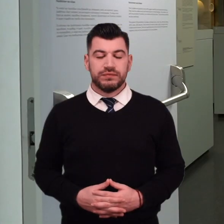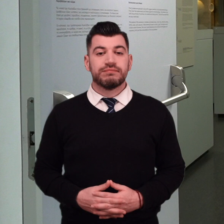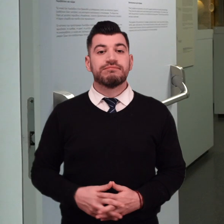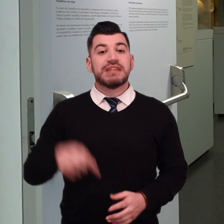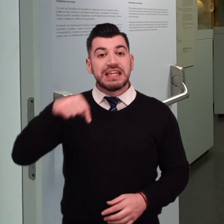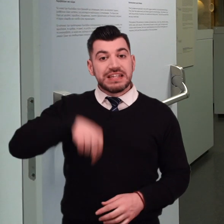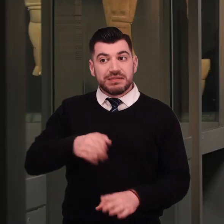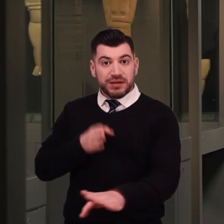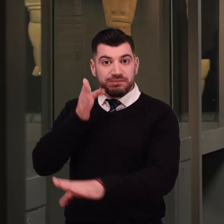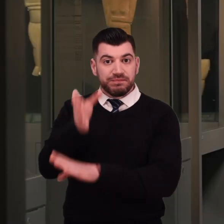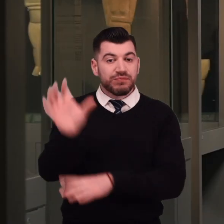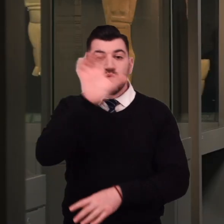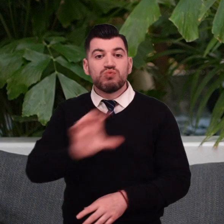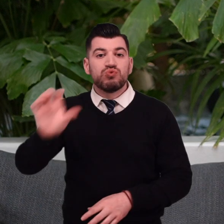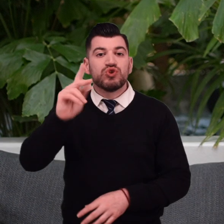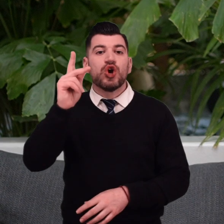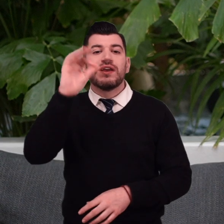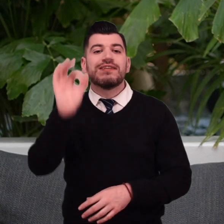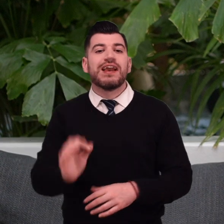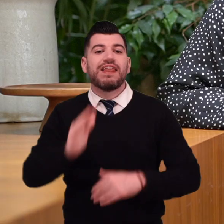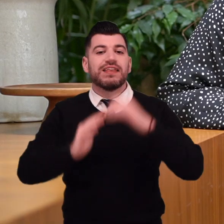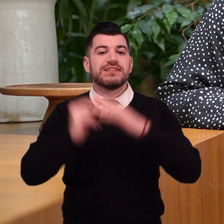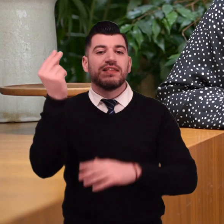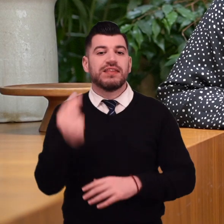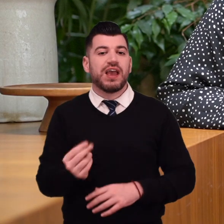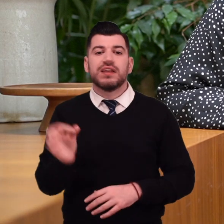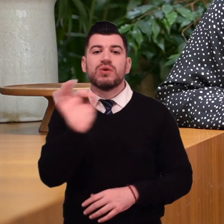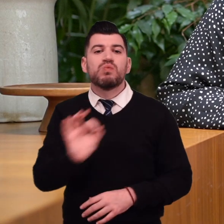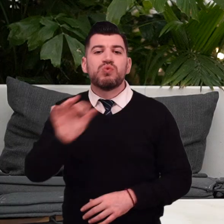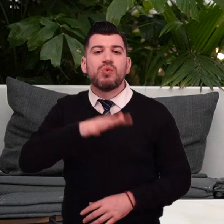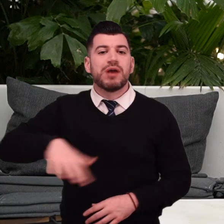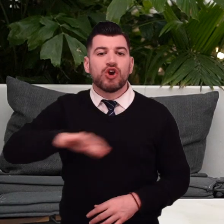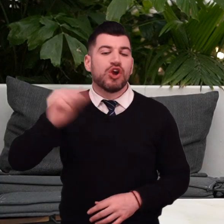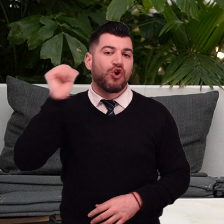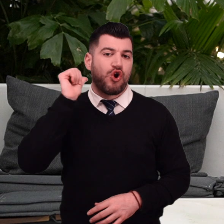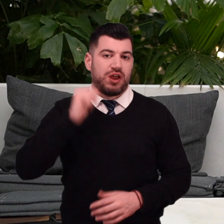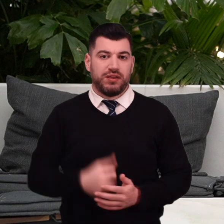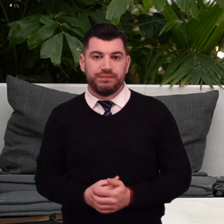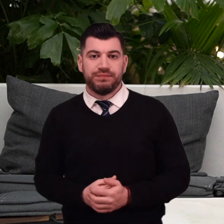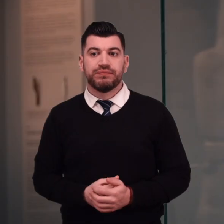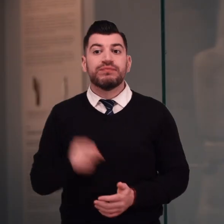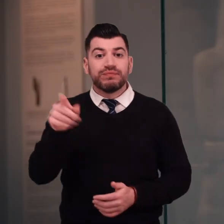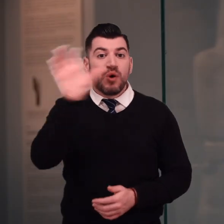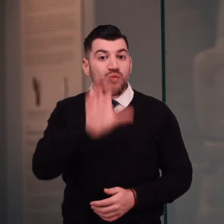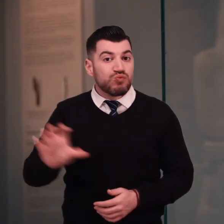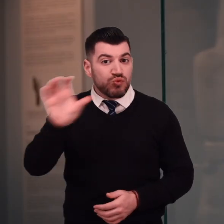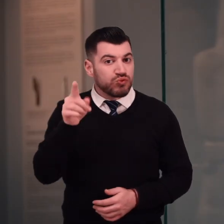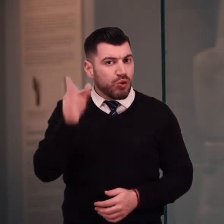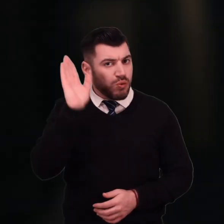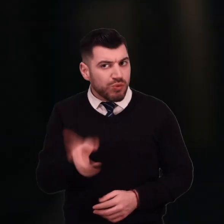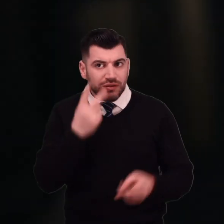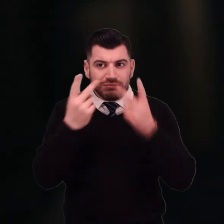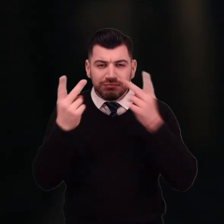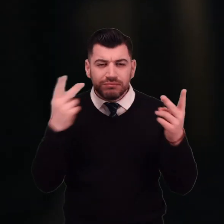Σήμερα βρισκόμαστε στο Μουσείο Κυκλαδικής Τέχνης στο Κολονάκι. Στο μουσείο μπορεί κάποιος να δει